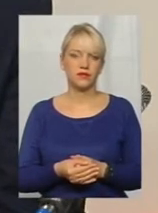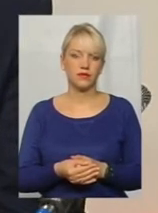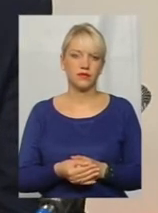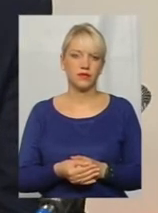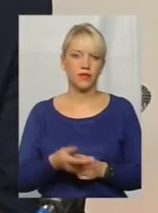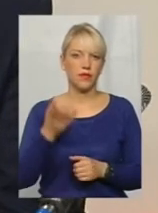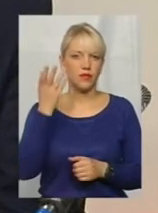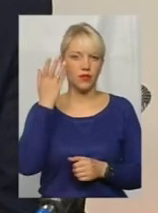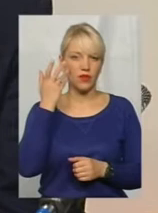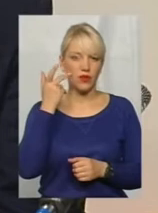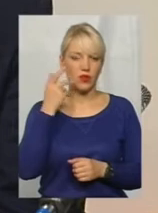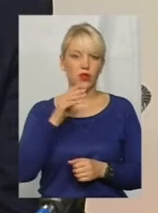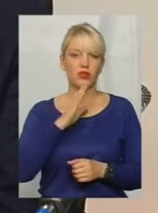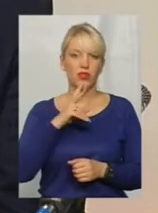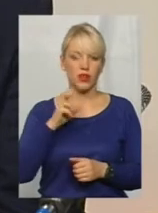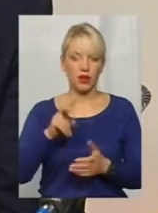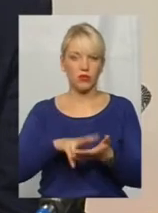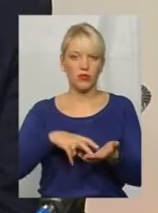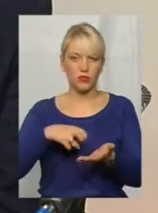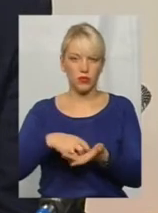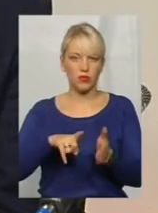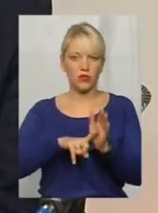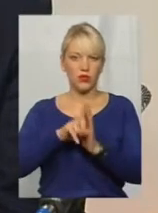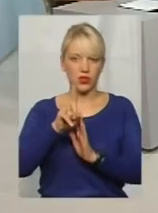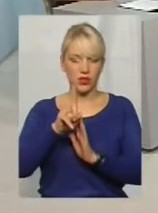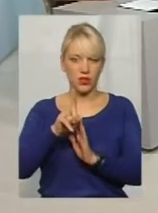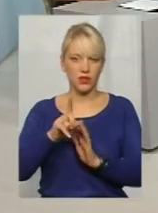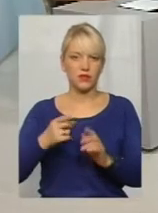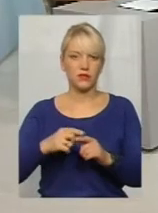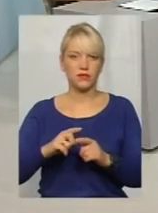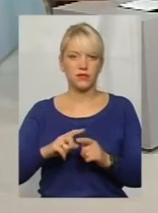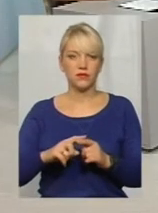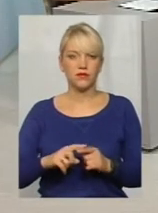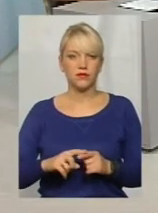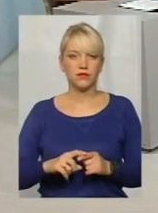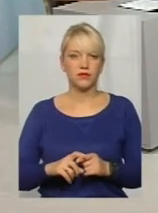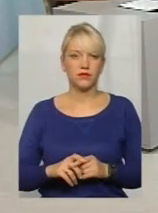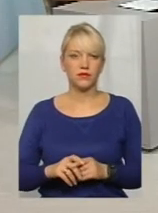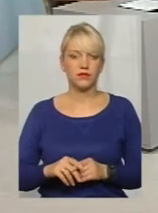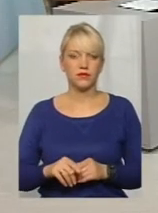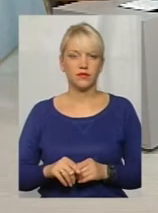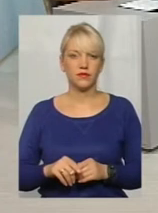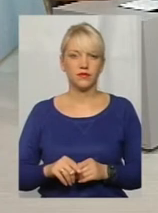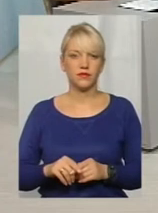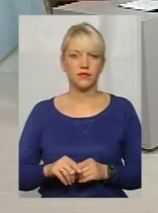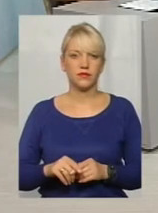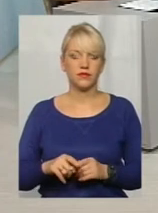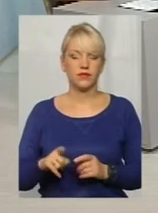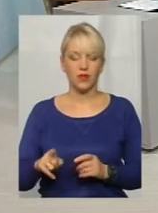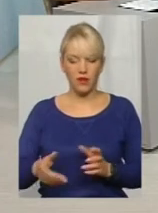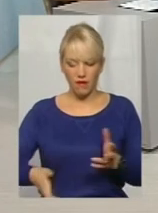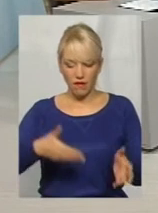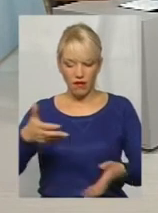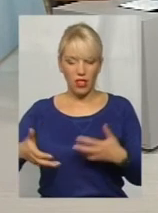Коли вже жінка почала падати на коліна, пустіше перед ним, небрежно витягла цю апаратуру.